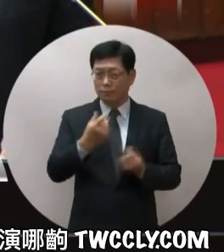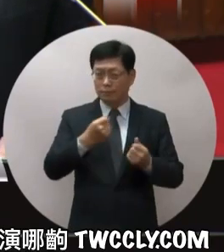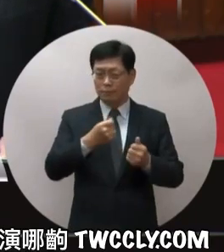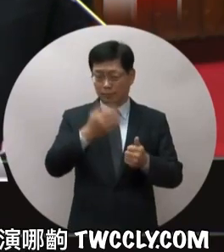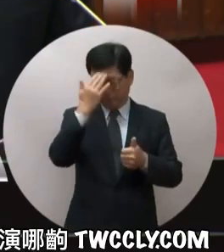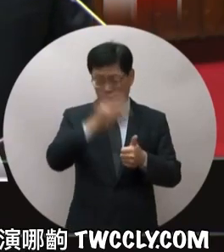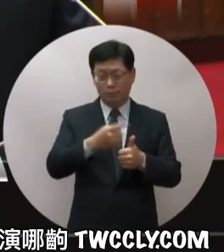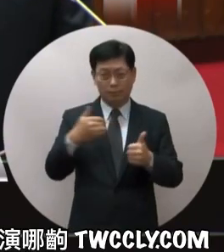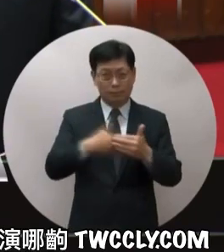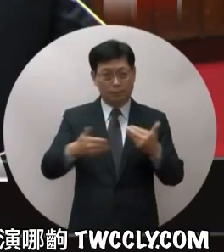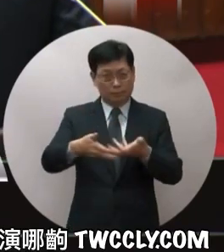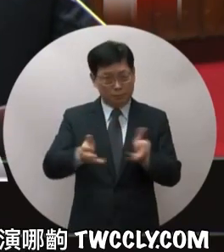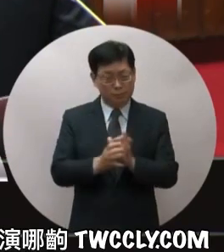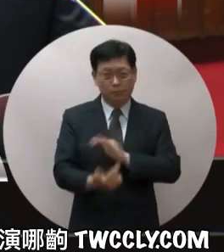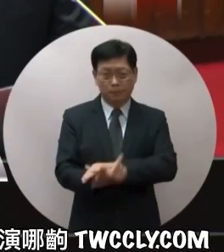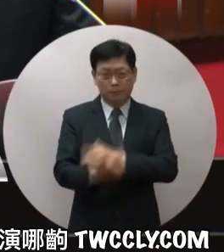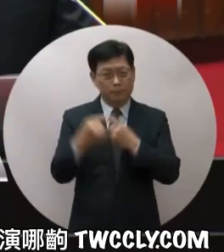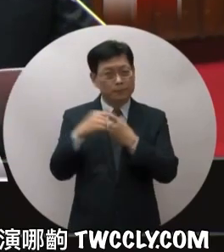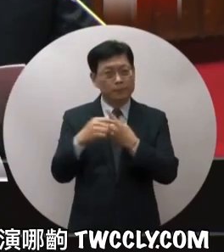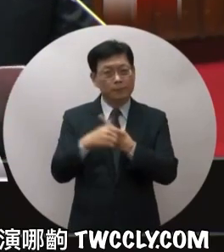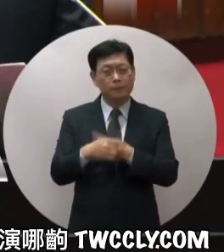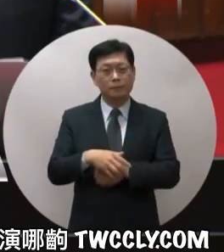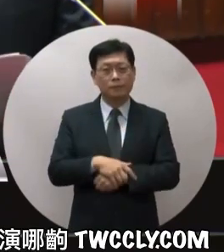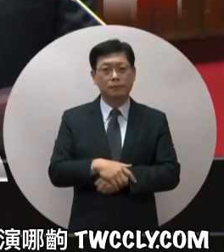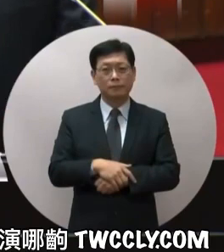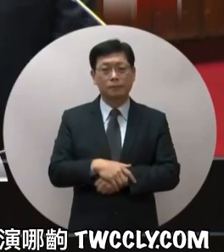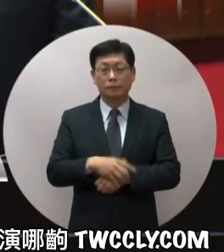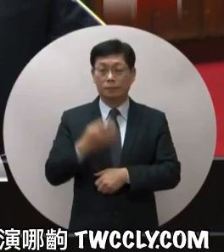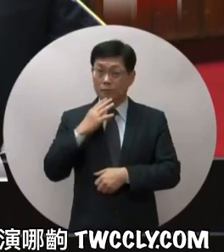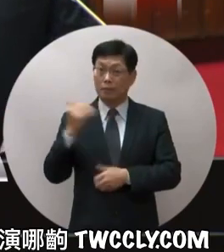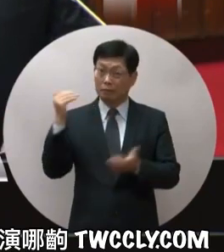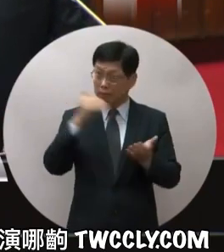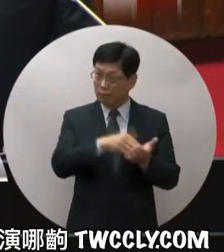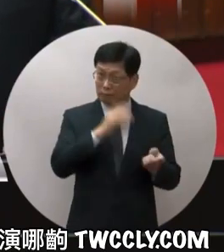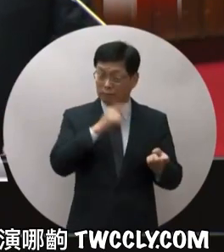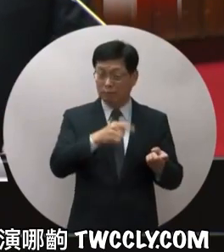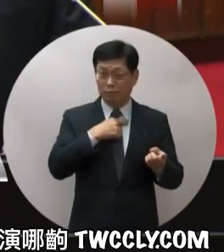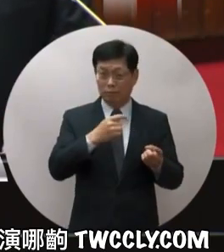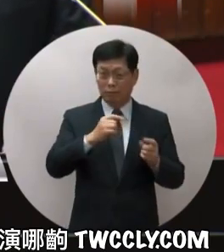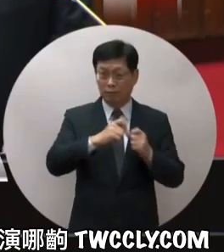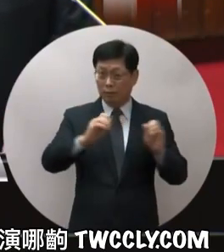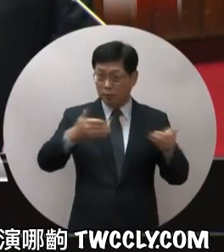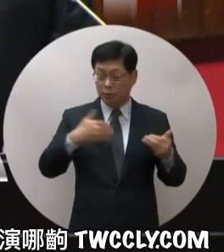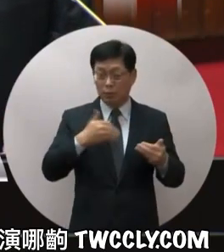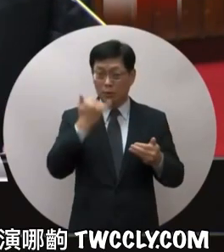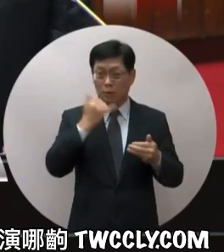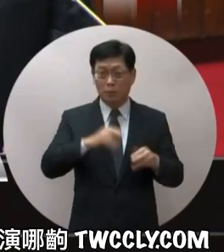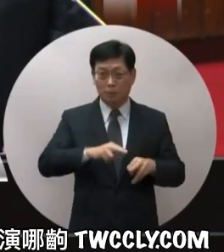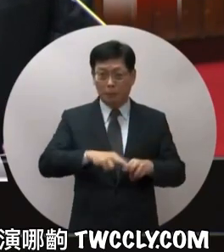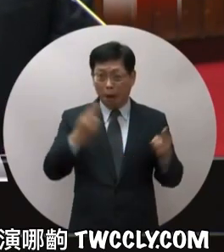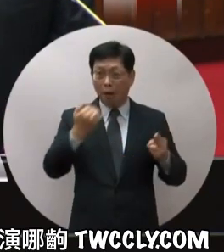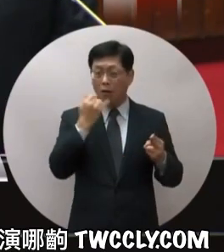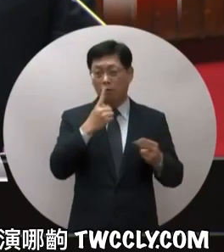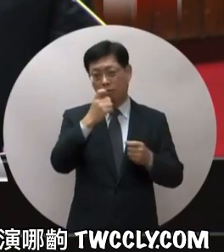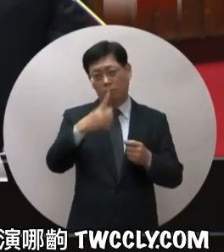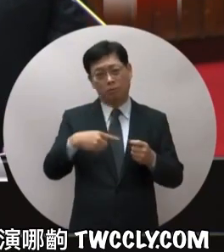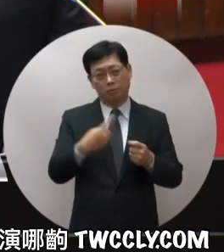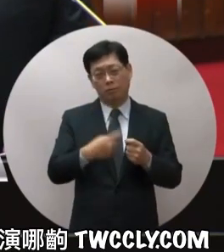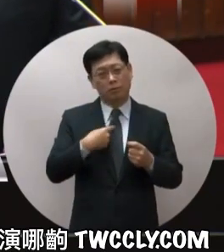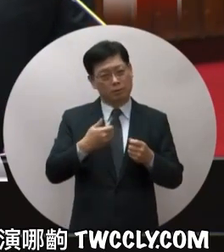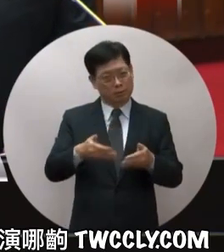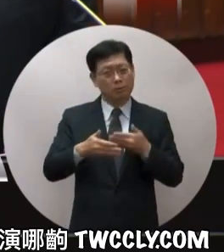交通部也可以加快腳步來研議這內告恆春還要再11年真的很重要我們平東